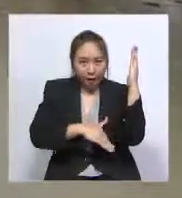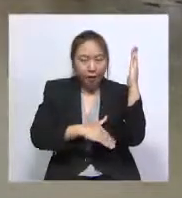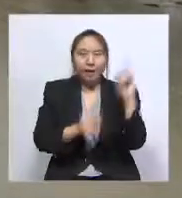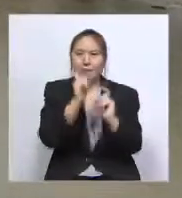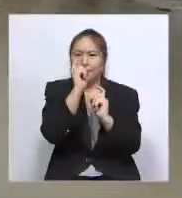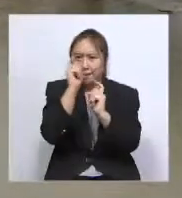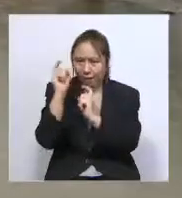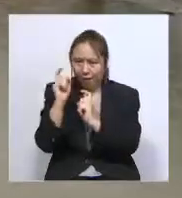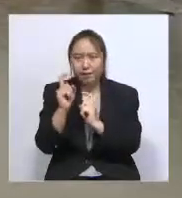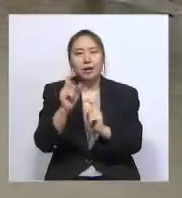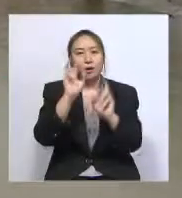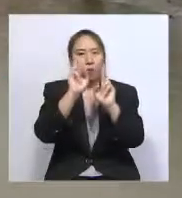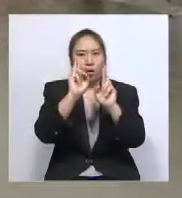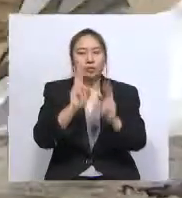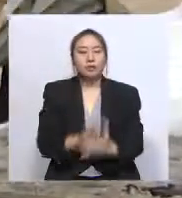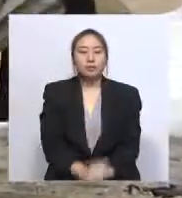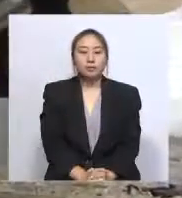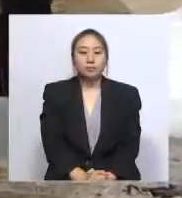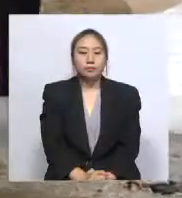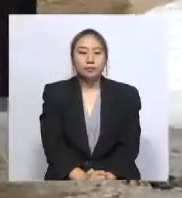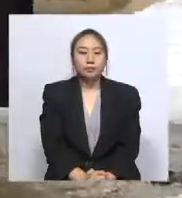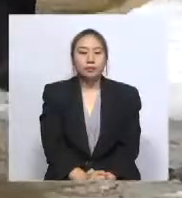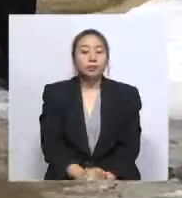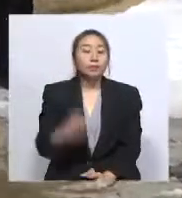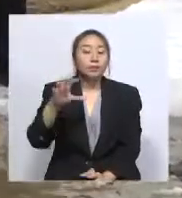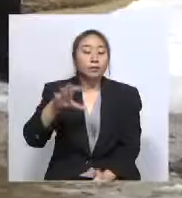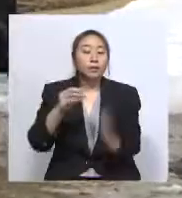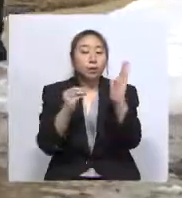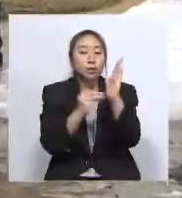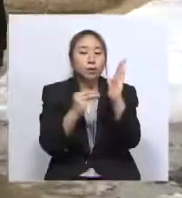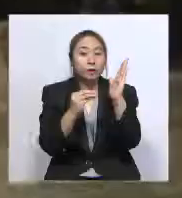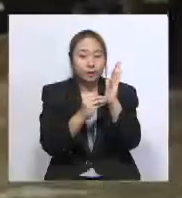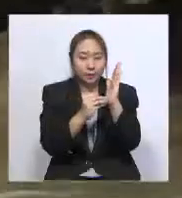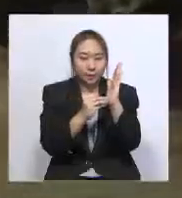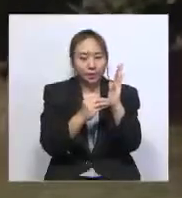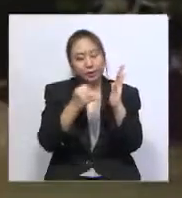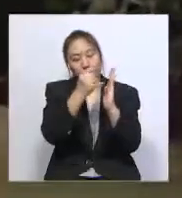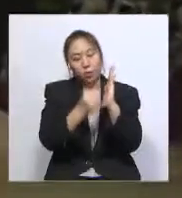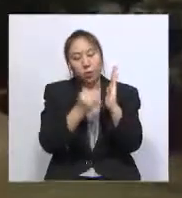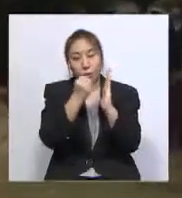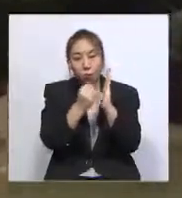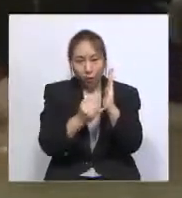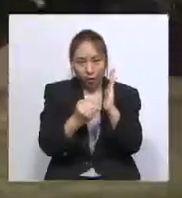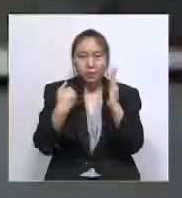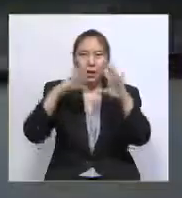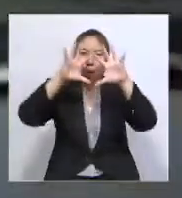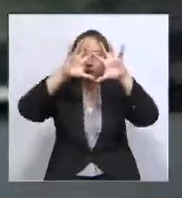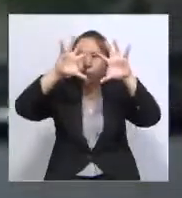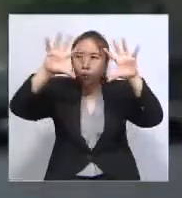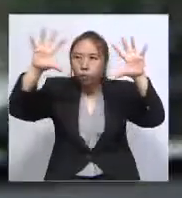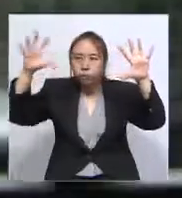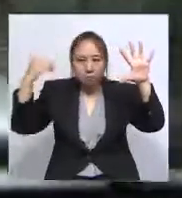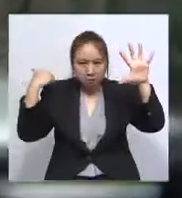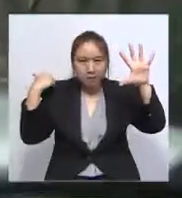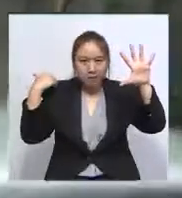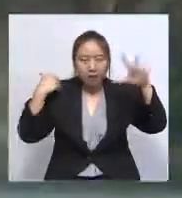ระวังอันตรายจากฝนฟ้าคะนองไว้ด้วยขณะที่พื้นที่กรุงเทพมหานครและปริมณฑลนะครับมีเมฆเป็นส่วนม